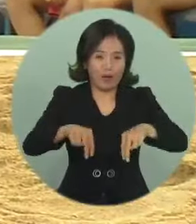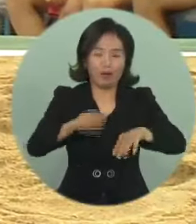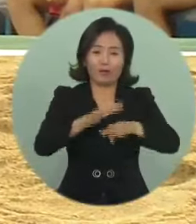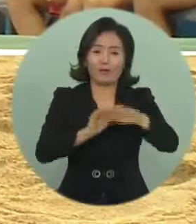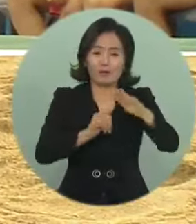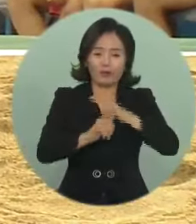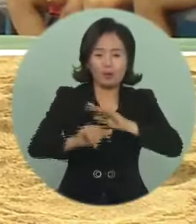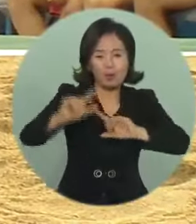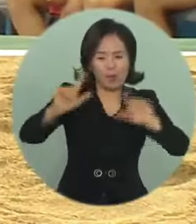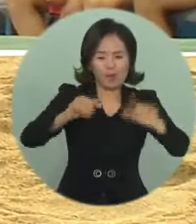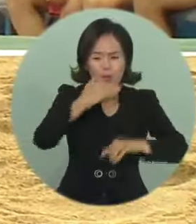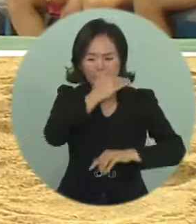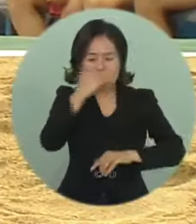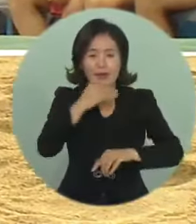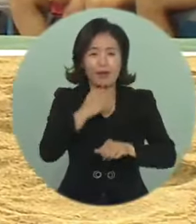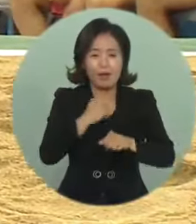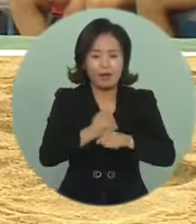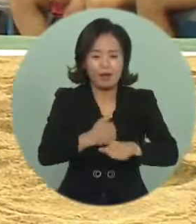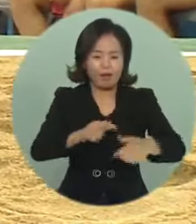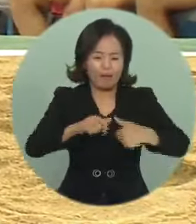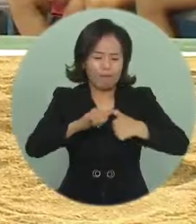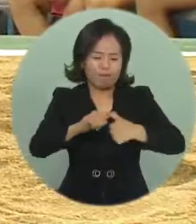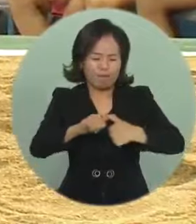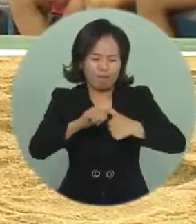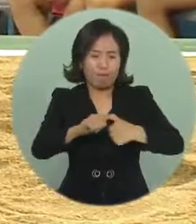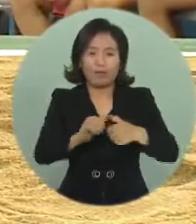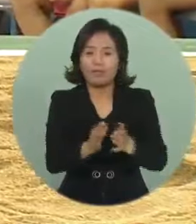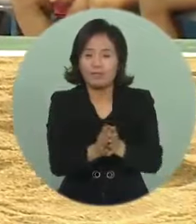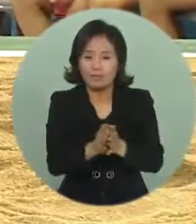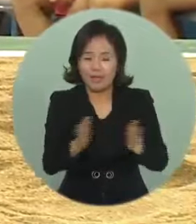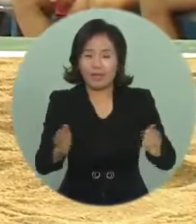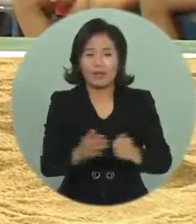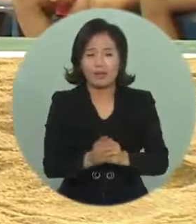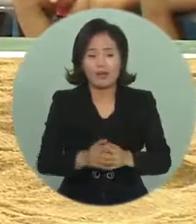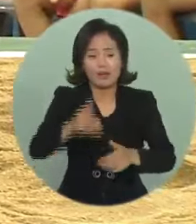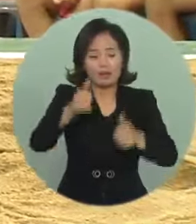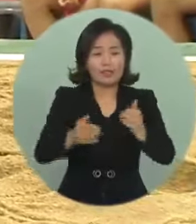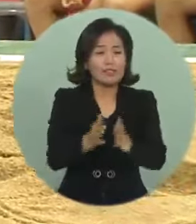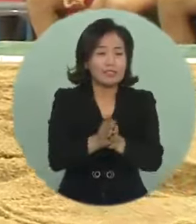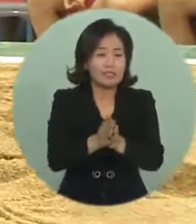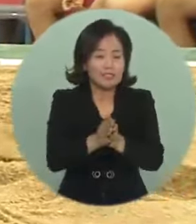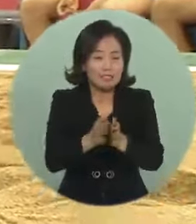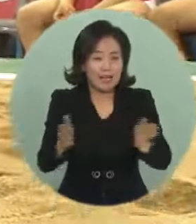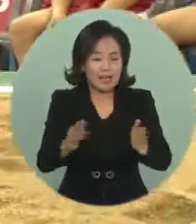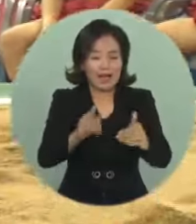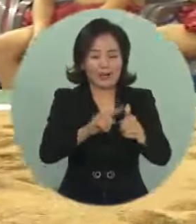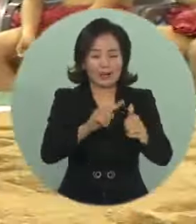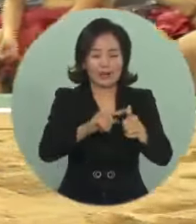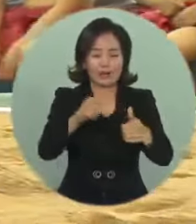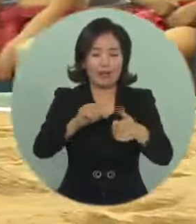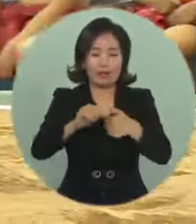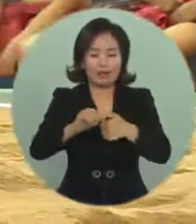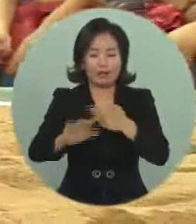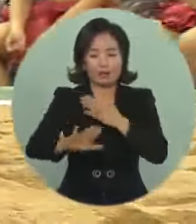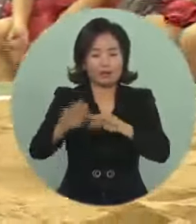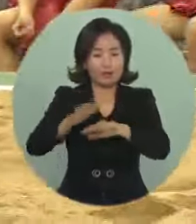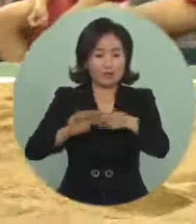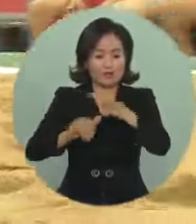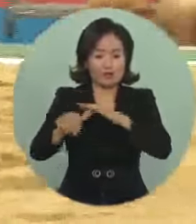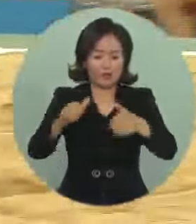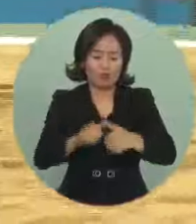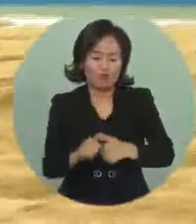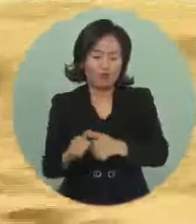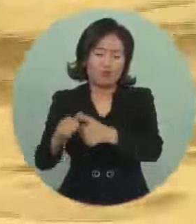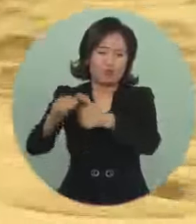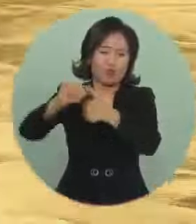선수들은 고쳐 잡으며 팽팽한 신경전을 버립니다 경기가 시작되자 한 선수가 다른 선수를 들어올리며